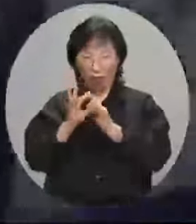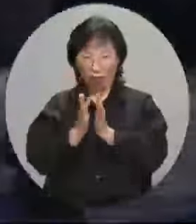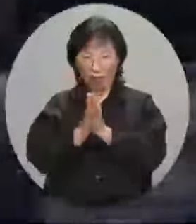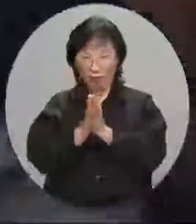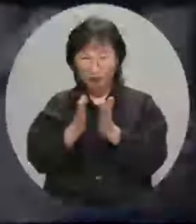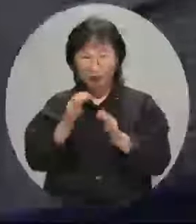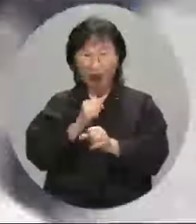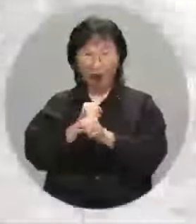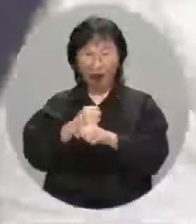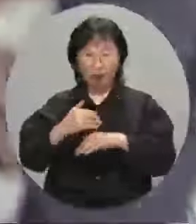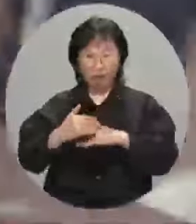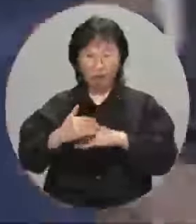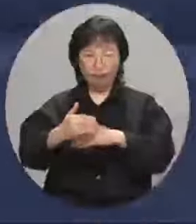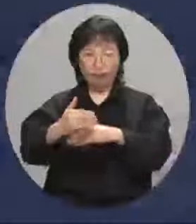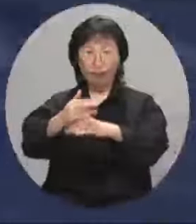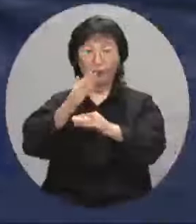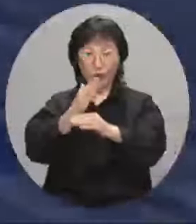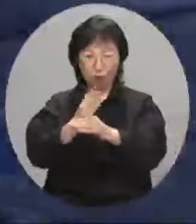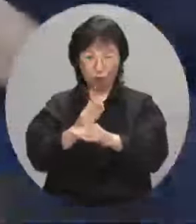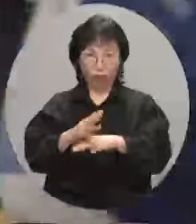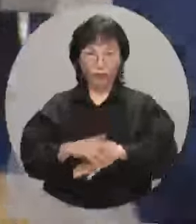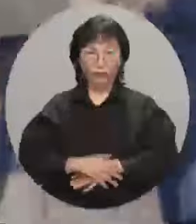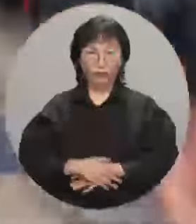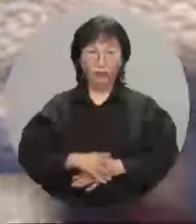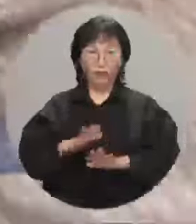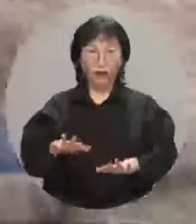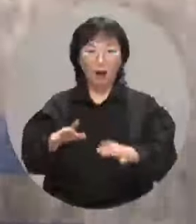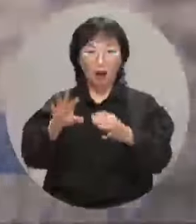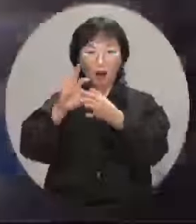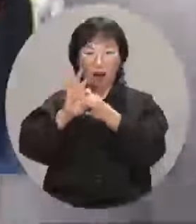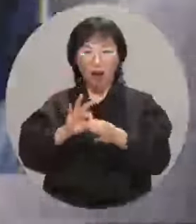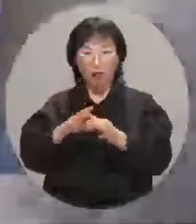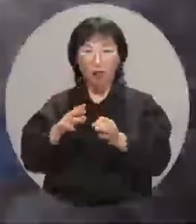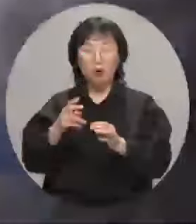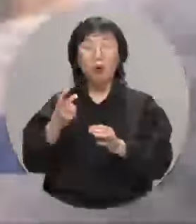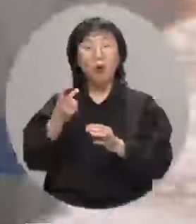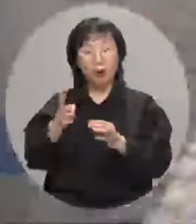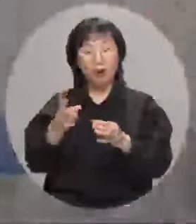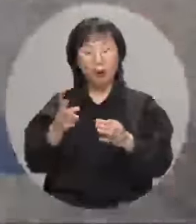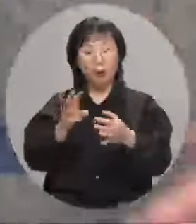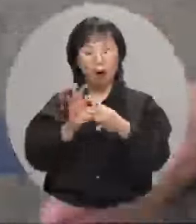시작했습니다 지금 줄이 고인으로 소환되고 있는데요 지금